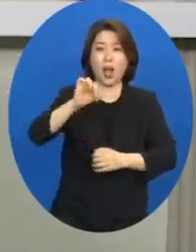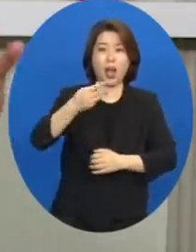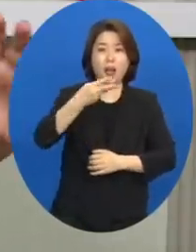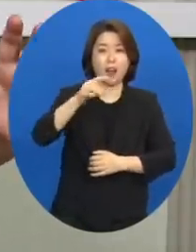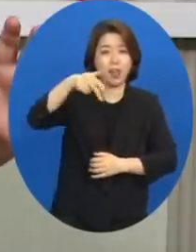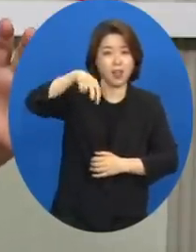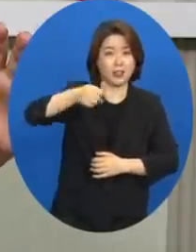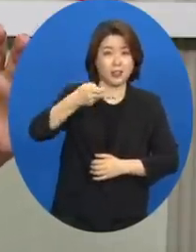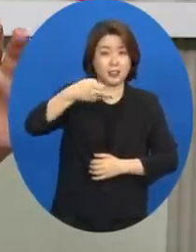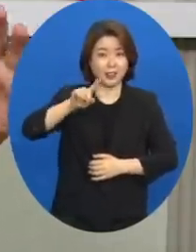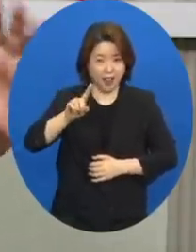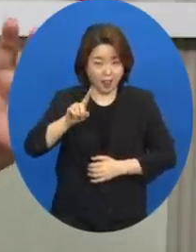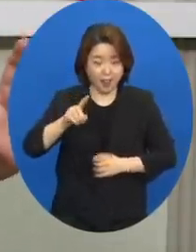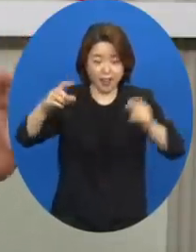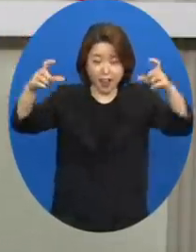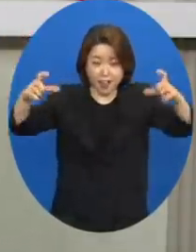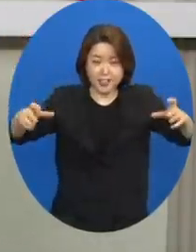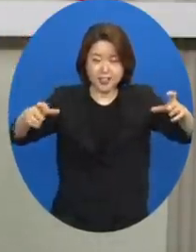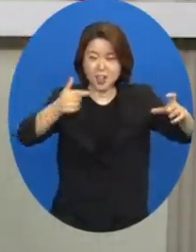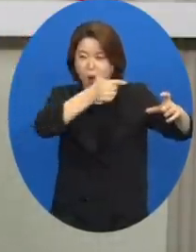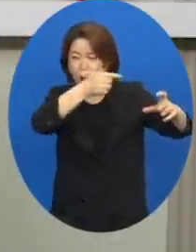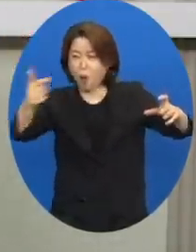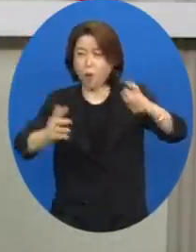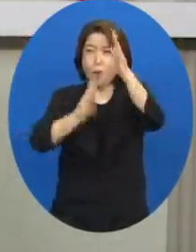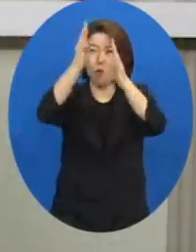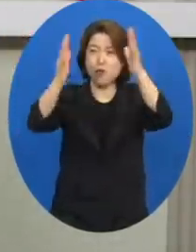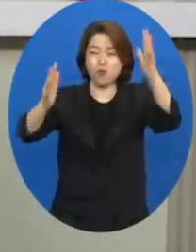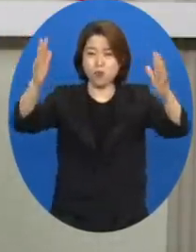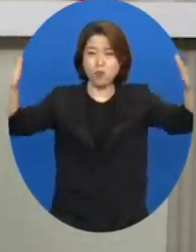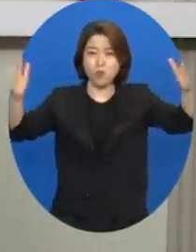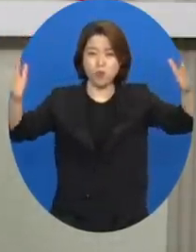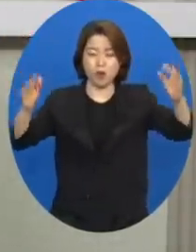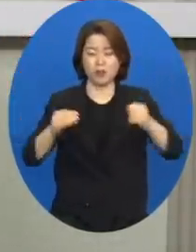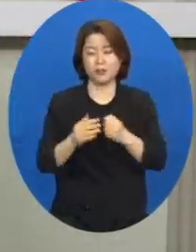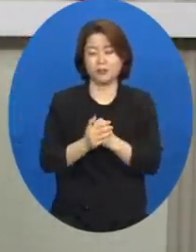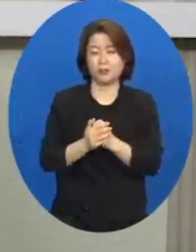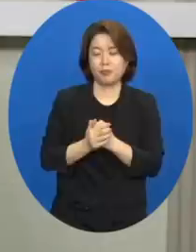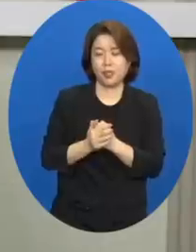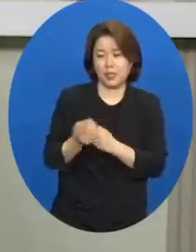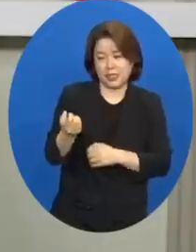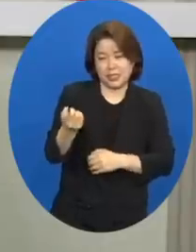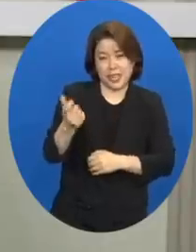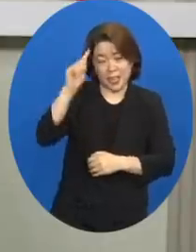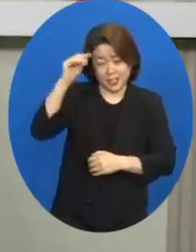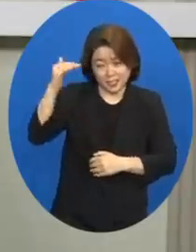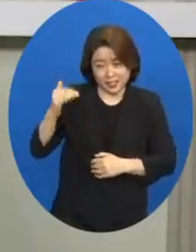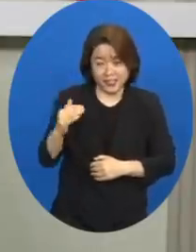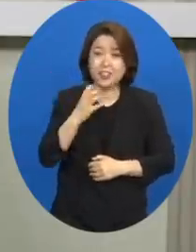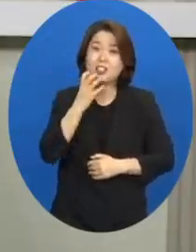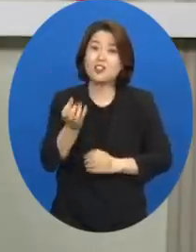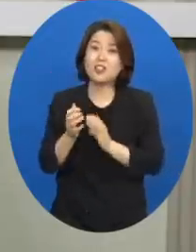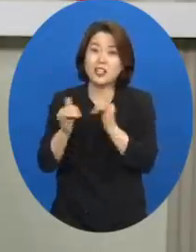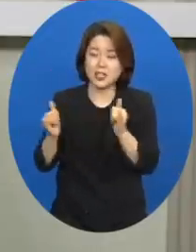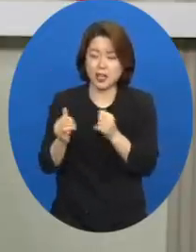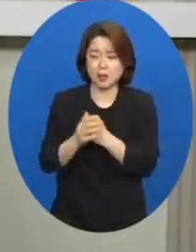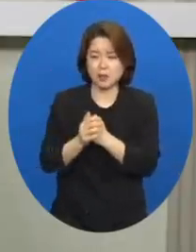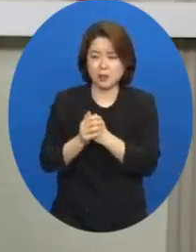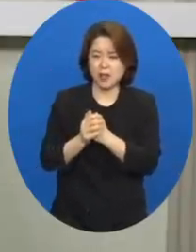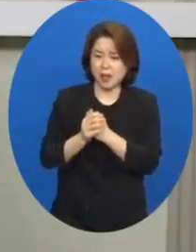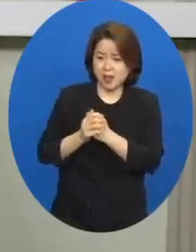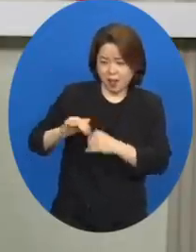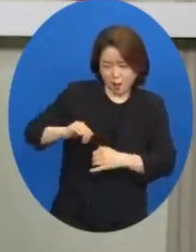거대한 그 숲 속의 이 작은 유대인은 한 작은 걸레처럼